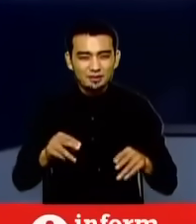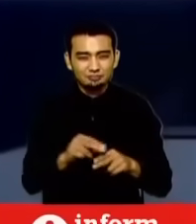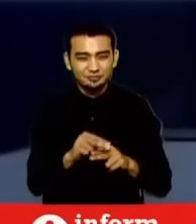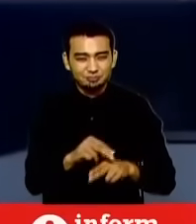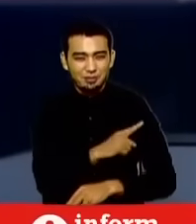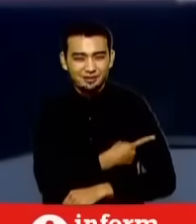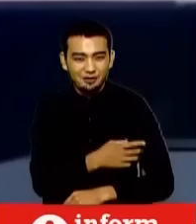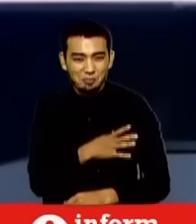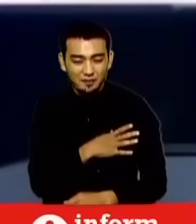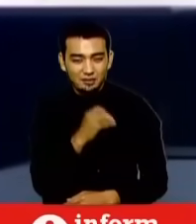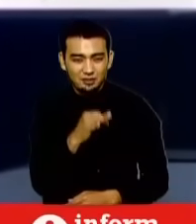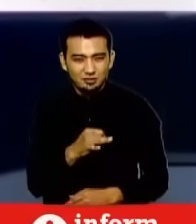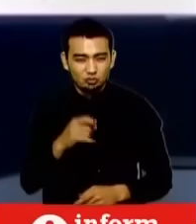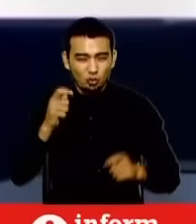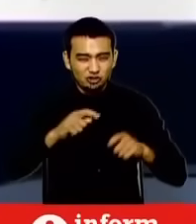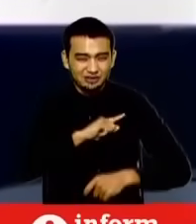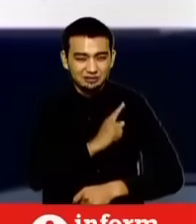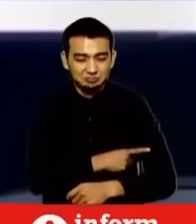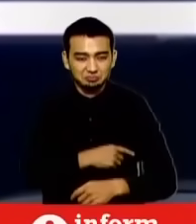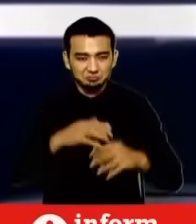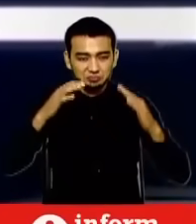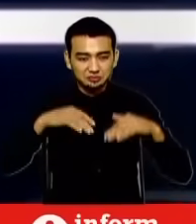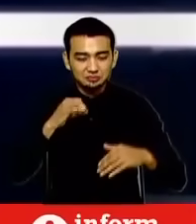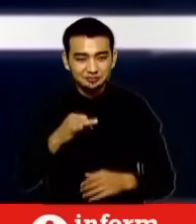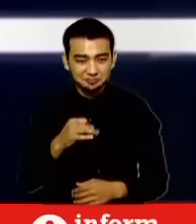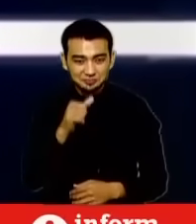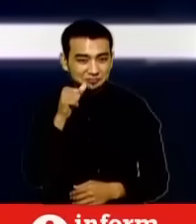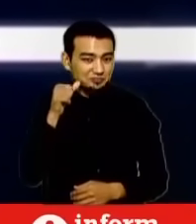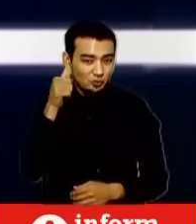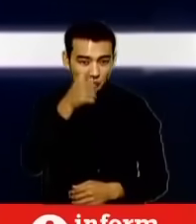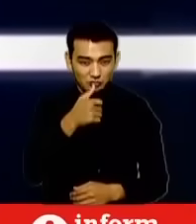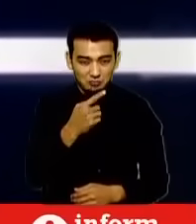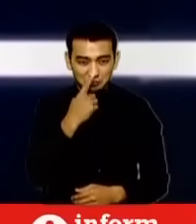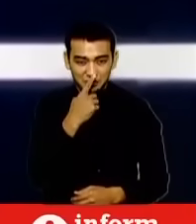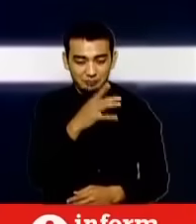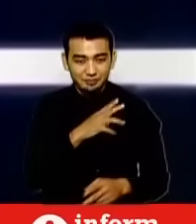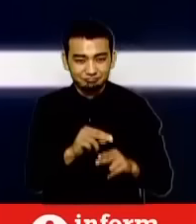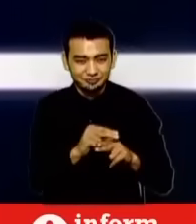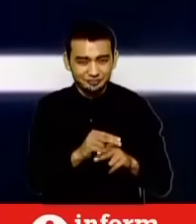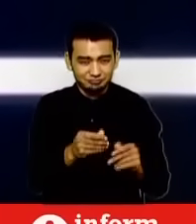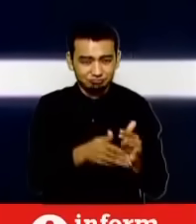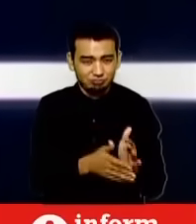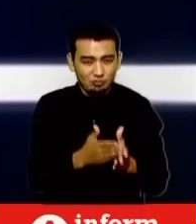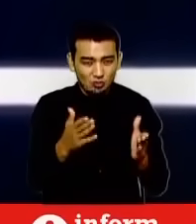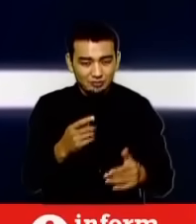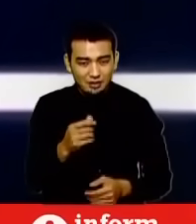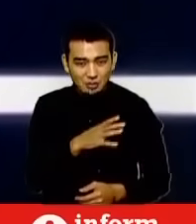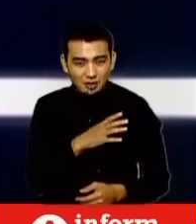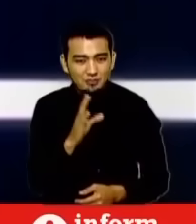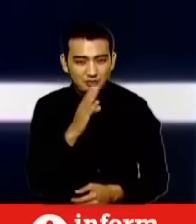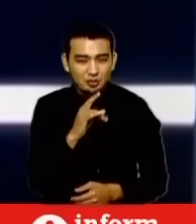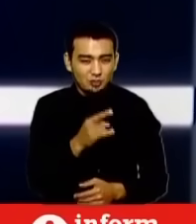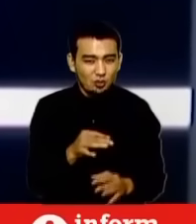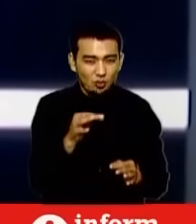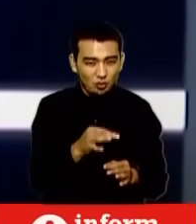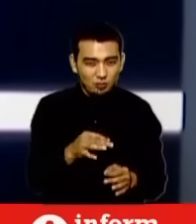нөсер жаңбырға шыдас бермеді. Былтыр ғана күрделі жөндеуден өткен көп бейінді аурухананың ана мен бала бөлімшесін толассыз жауған